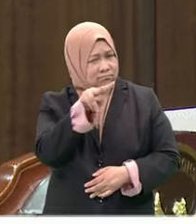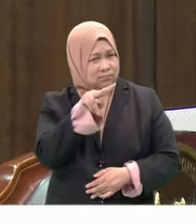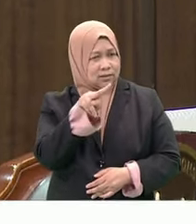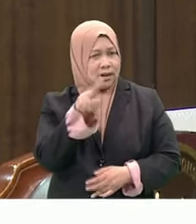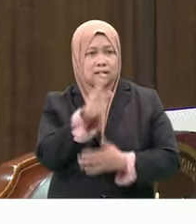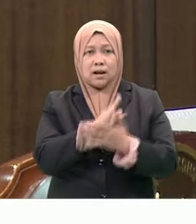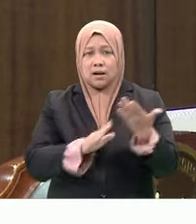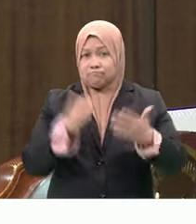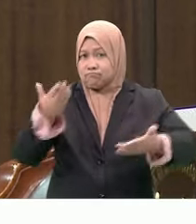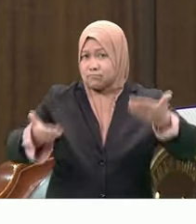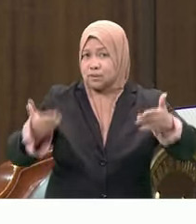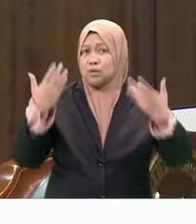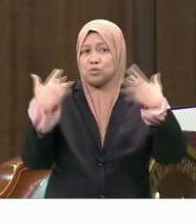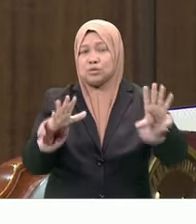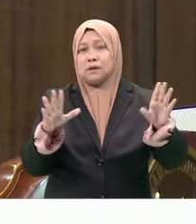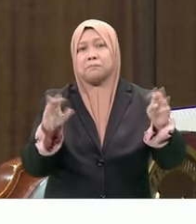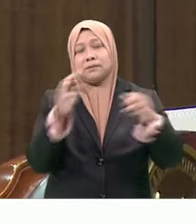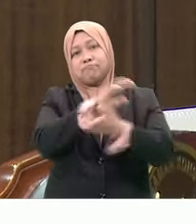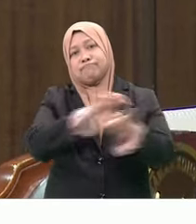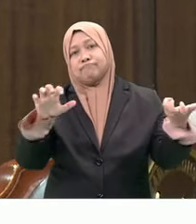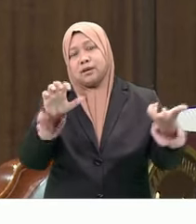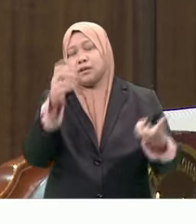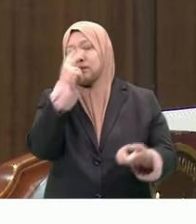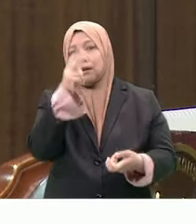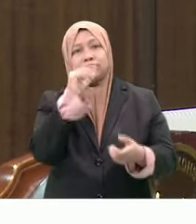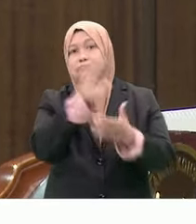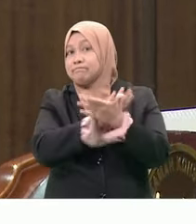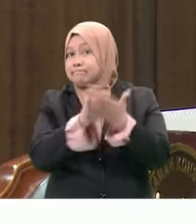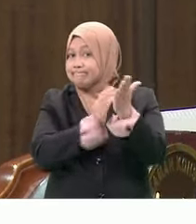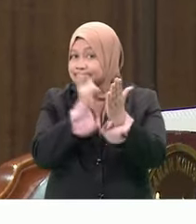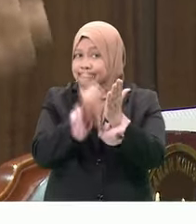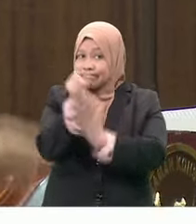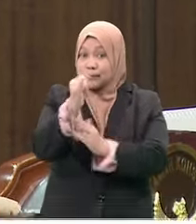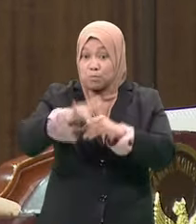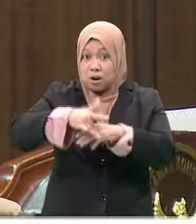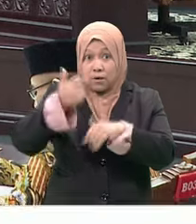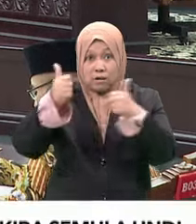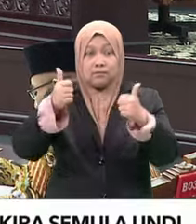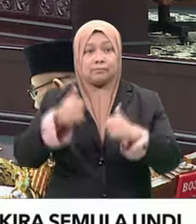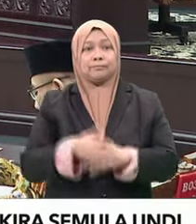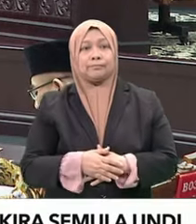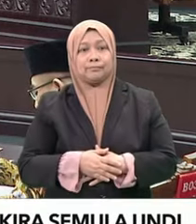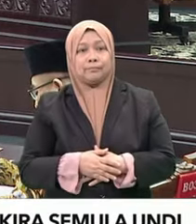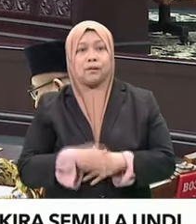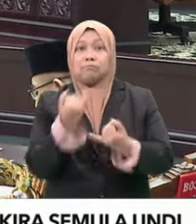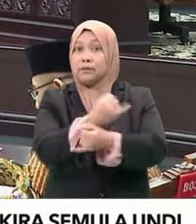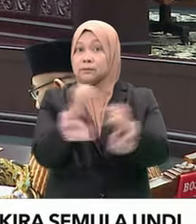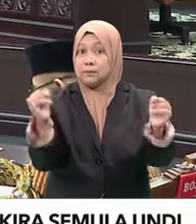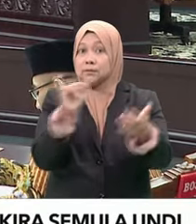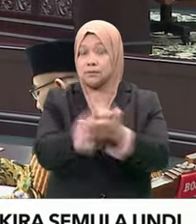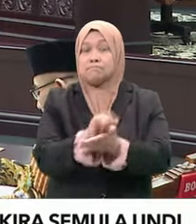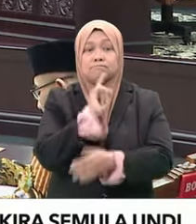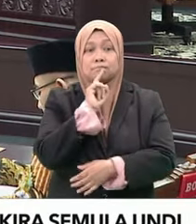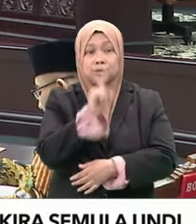serangkaian penyimpangan yang telah mencoreng integritas proses demokrasi kita. Mulai dari awalnya, independensi yang seharusnya